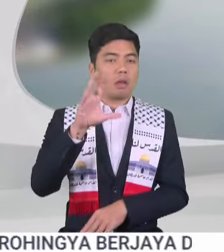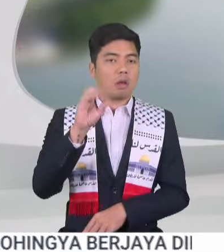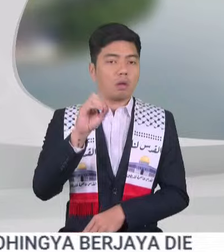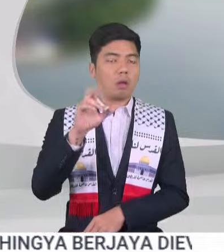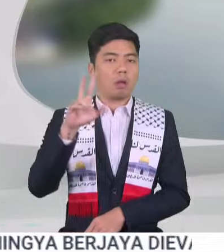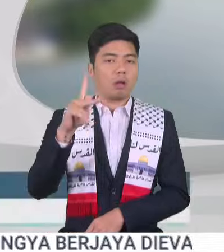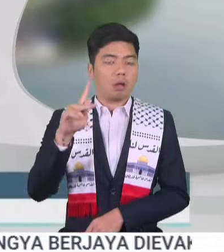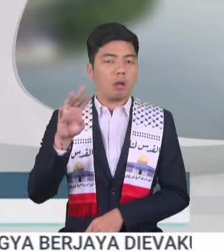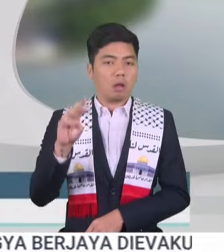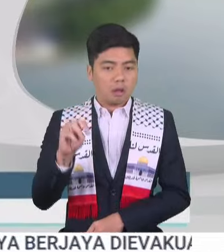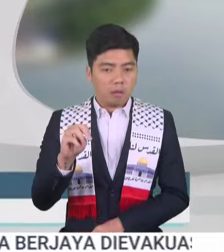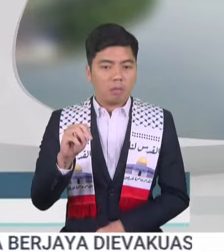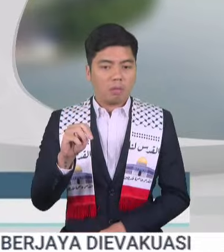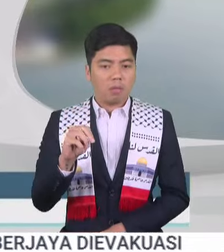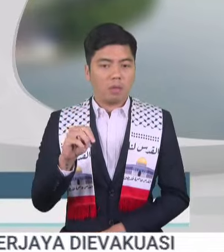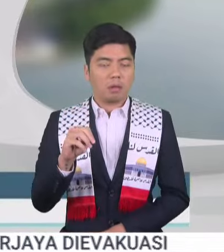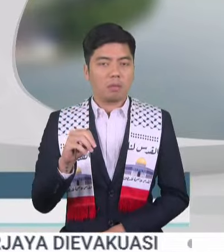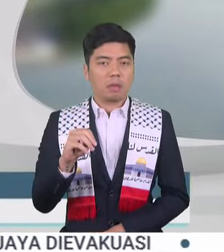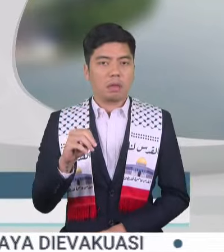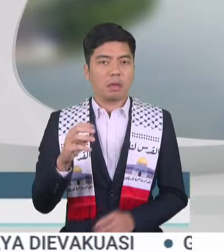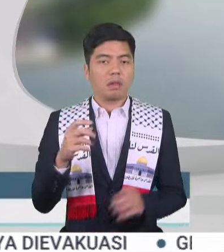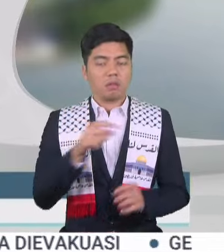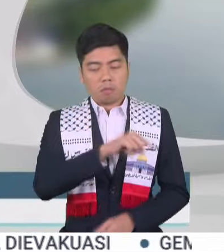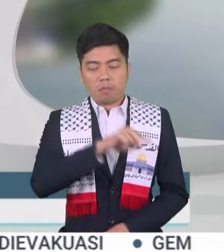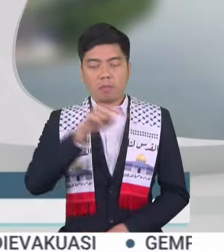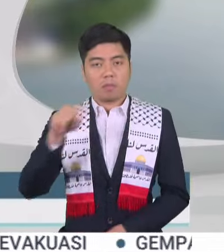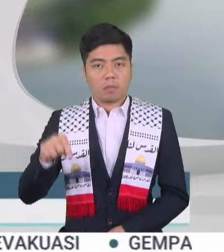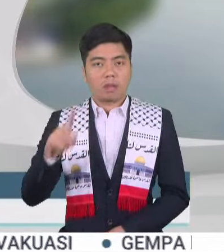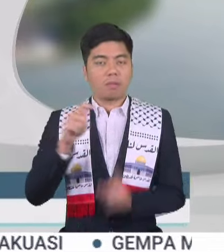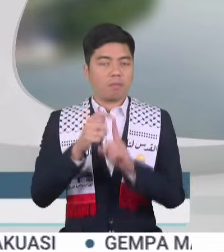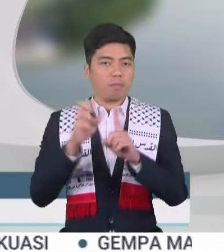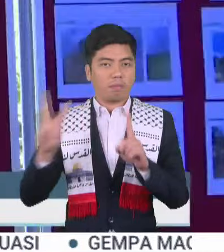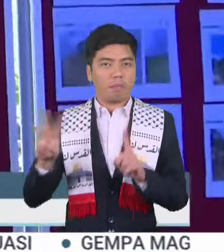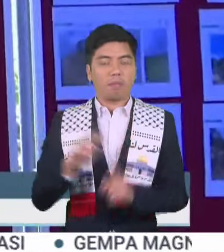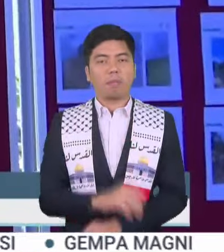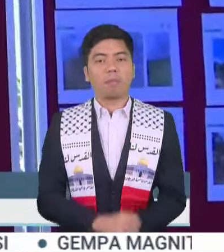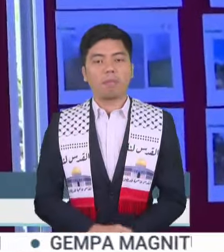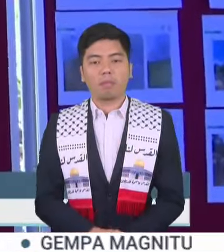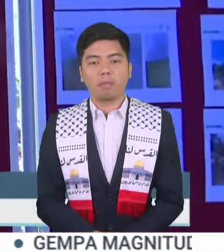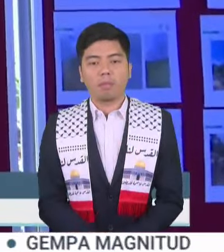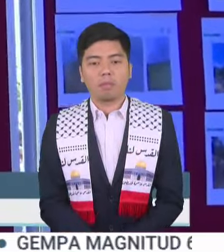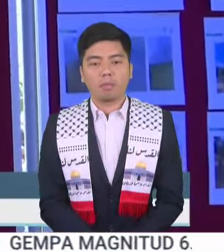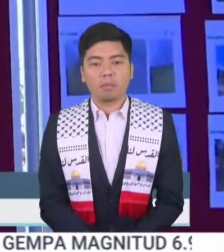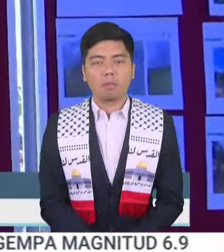dari Sepitang ke Tenom dan seterusnya ke Kelabakan dan Tawau.